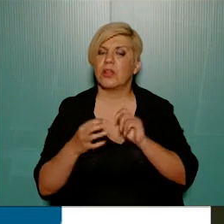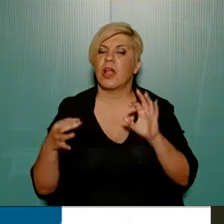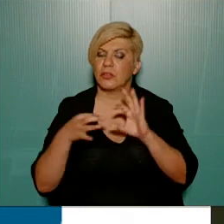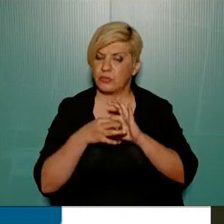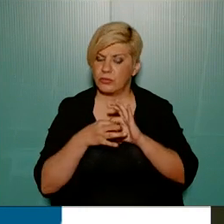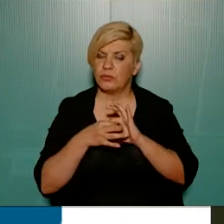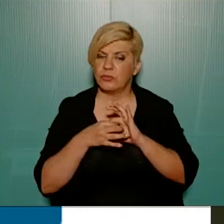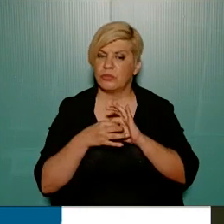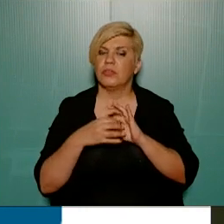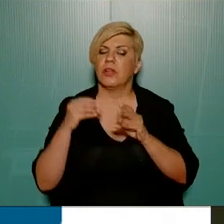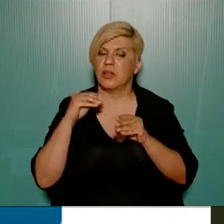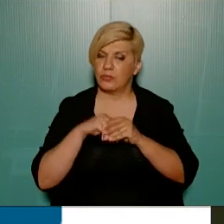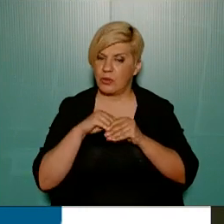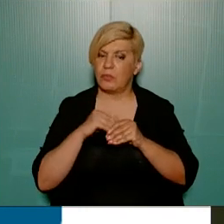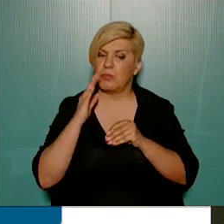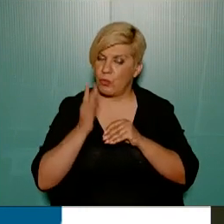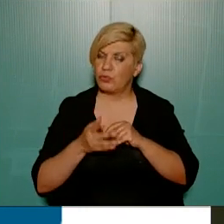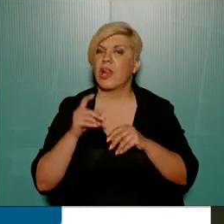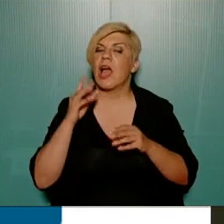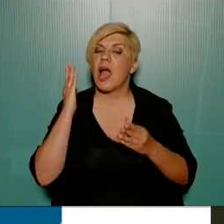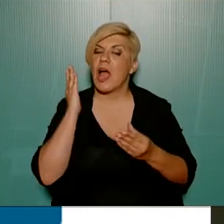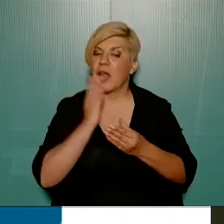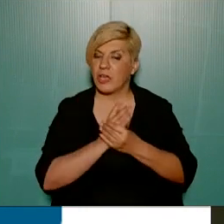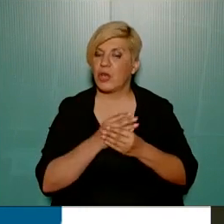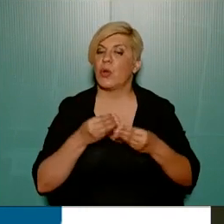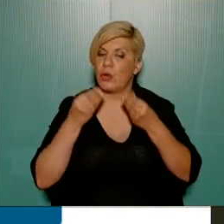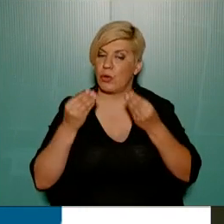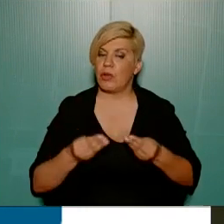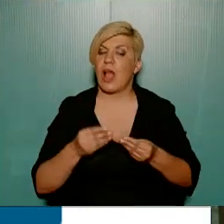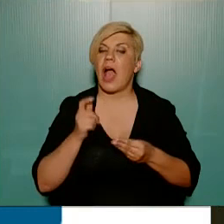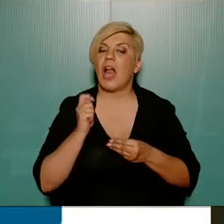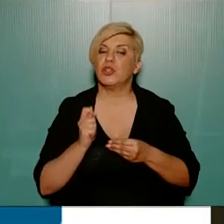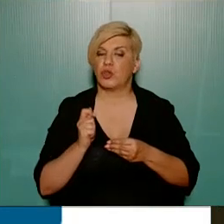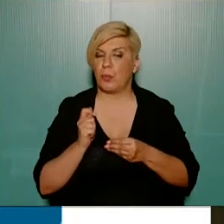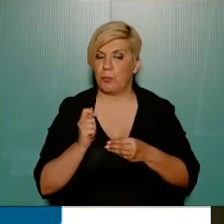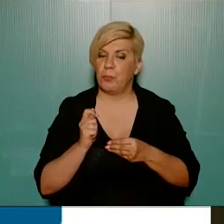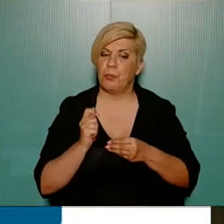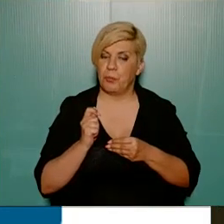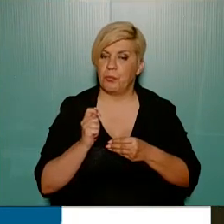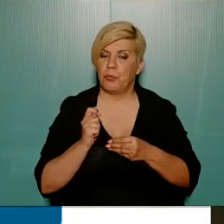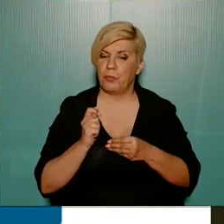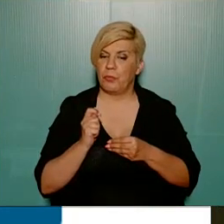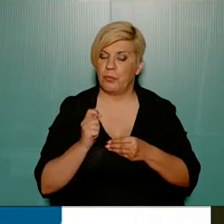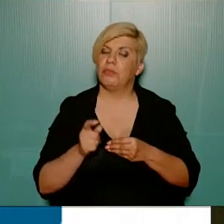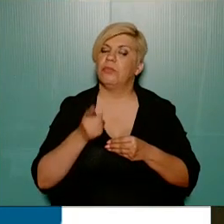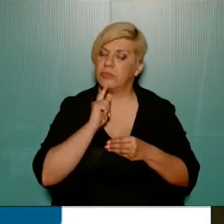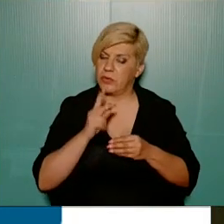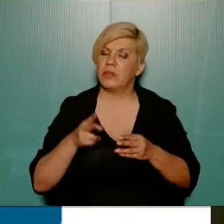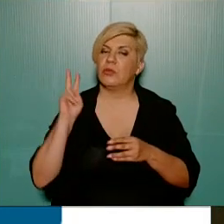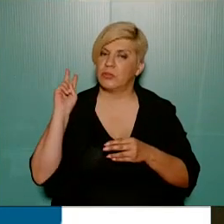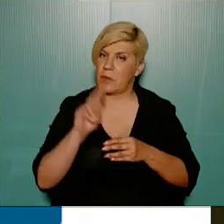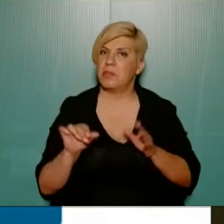ενσωματώσεις, εξαγορές. Σήμερα το αρχείο της βρίσκεται στα χέρια της Alstom, η οποία ασχολείται και με το τραμ στην